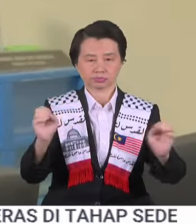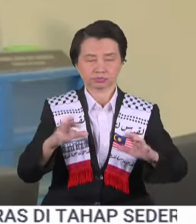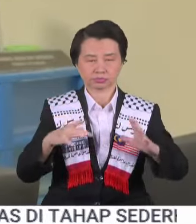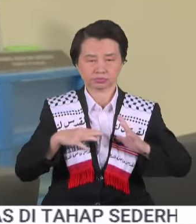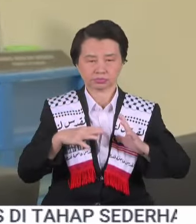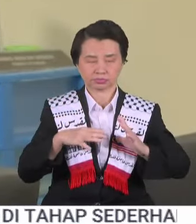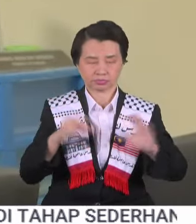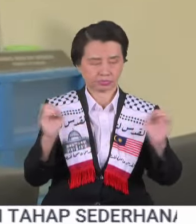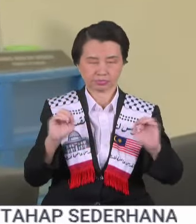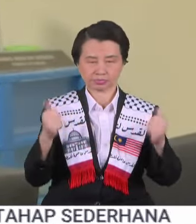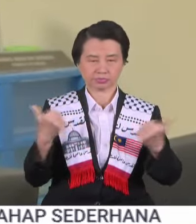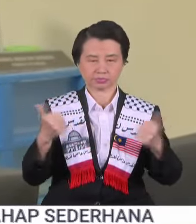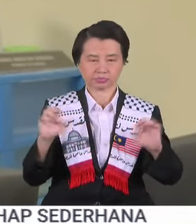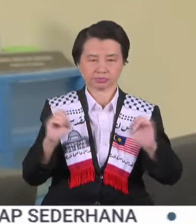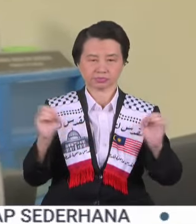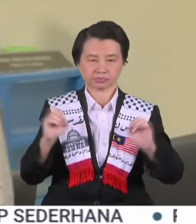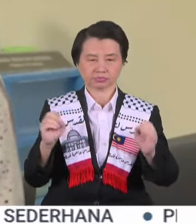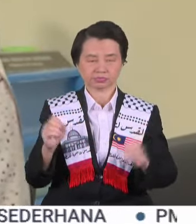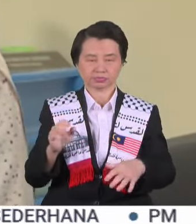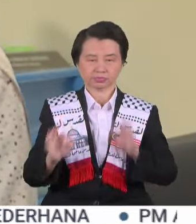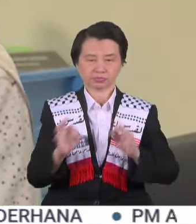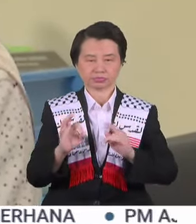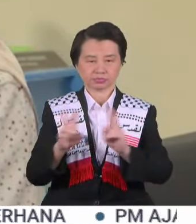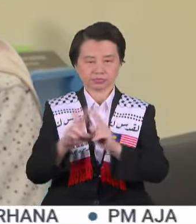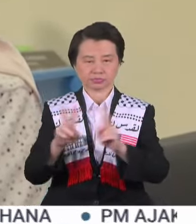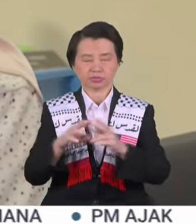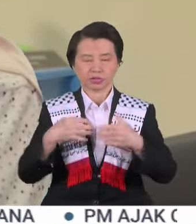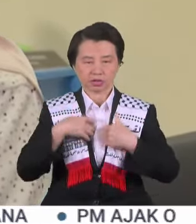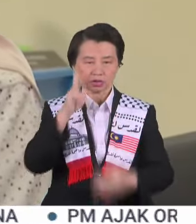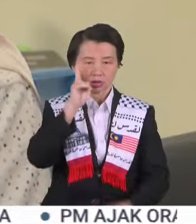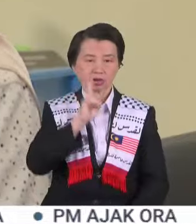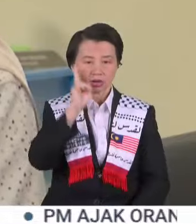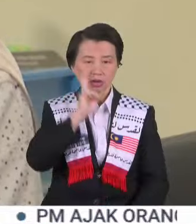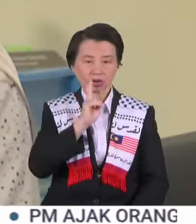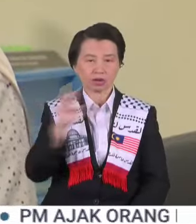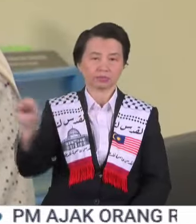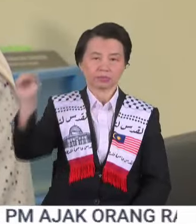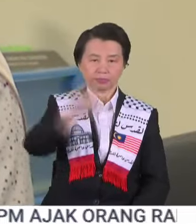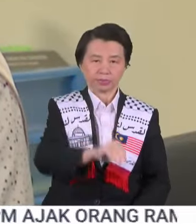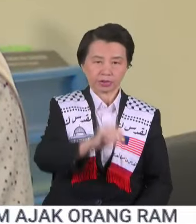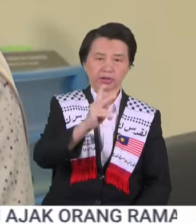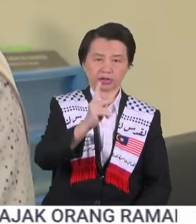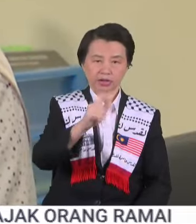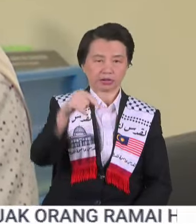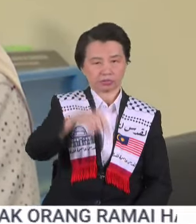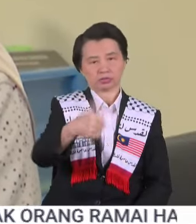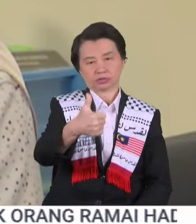raya. Jadi kebetulan pun ada kakak saya pun tinggal dekat sini kan. Jadi